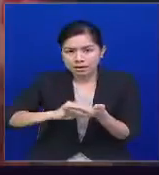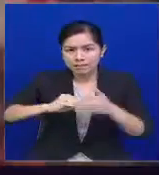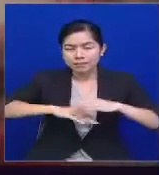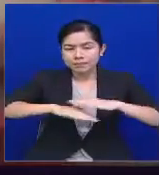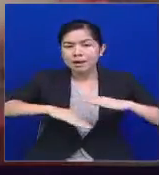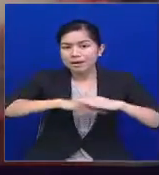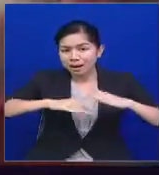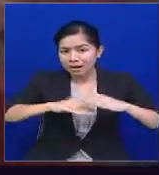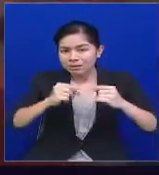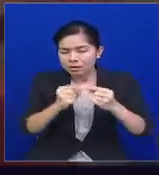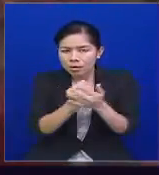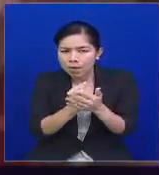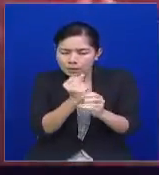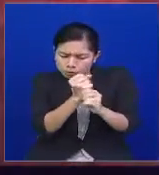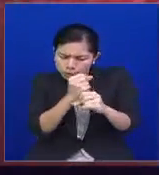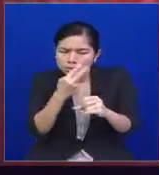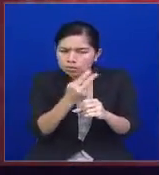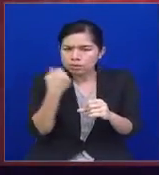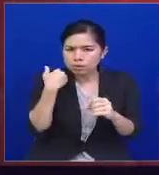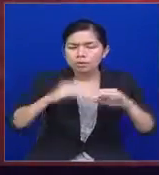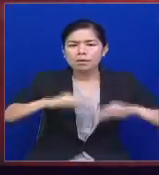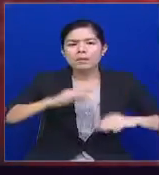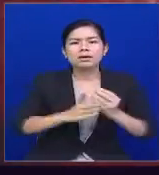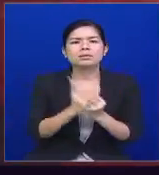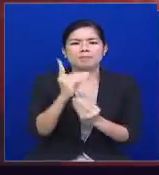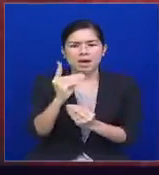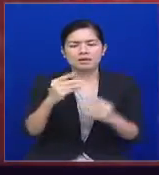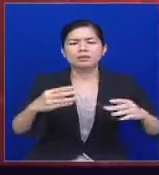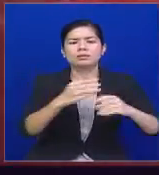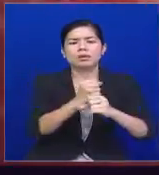แพทย์แล้วคาดว่าจะใช้ระยะเวลาประมาณ 1สัปดาห์